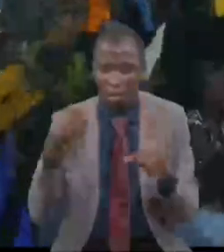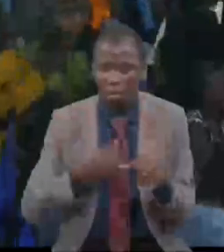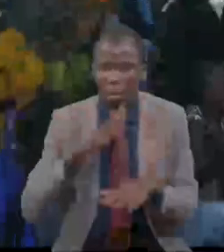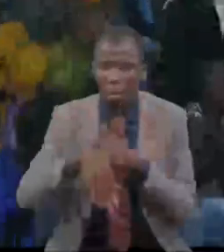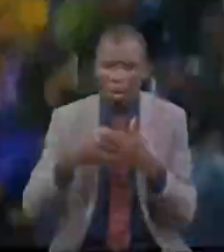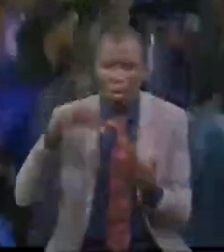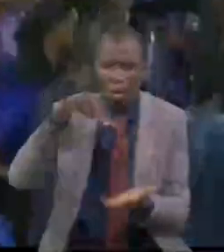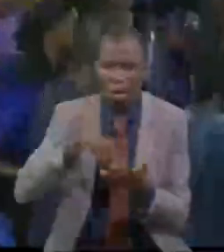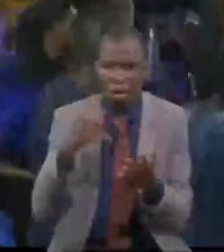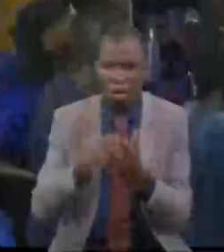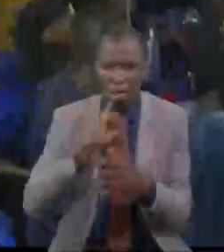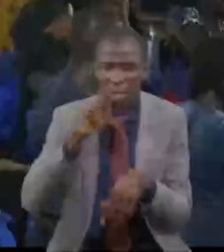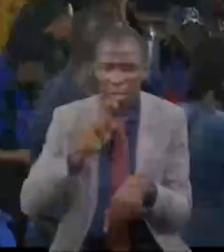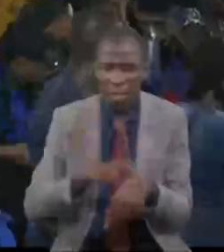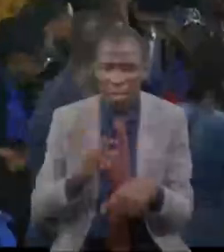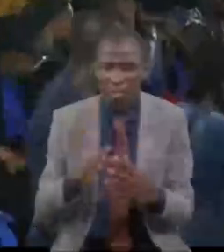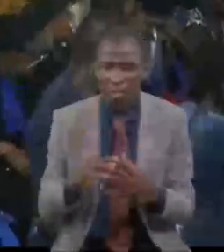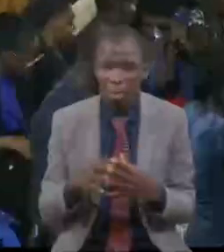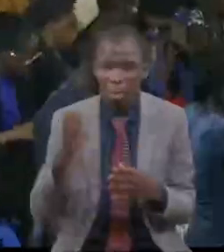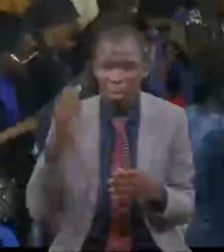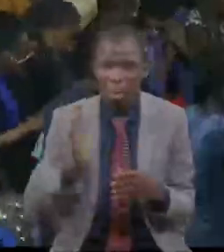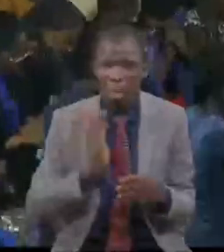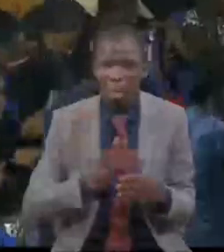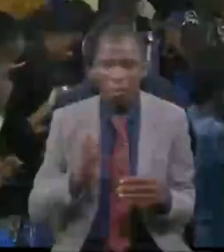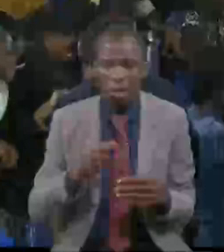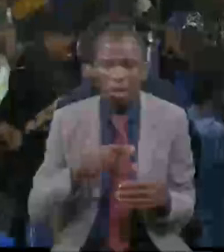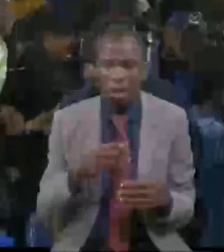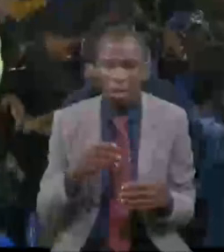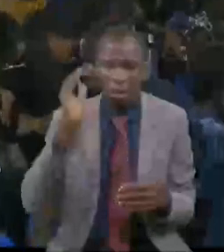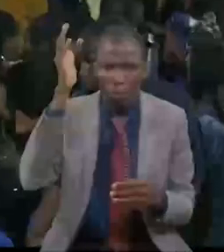tenons-nous debout c'est l'heure d'avoir la prière de